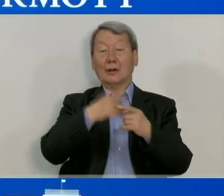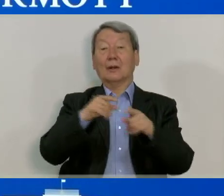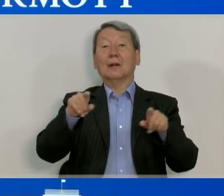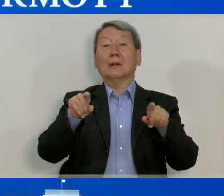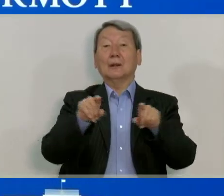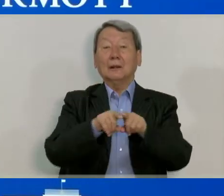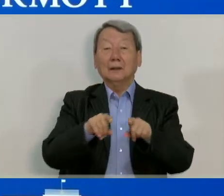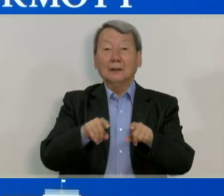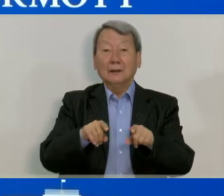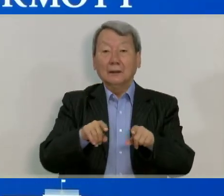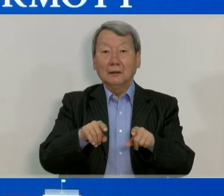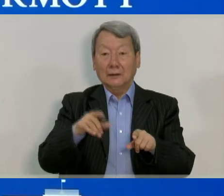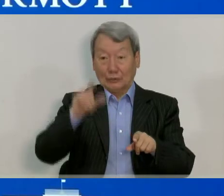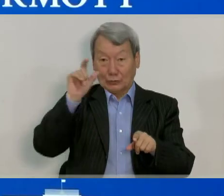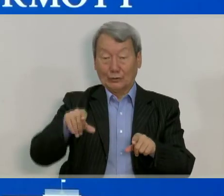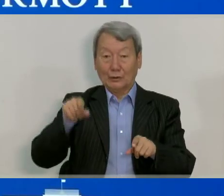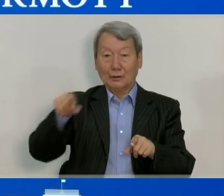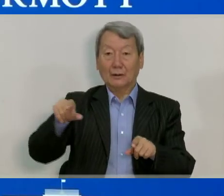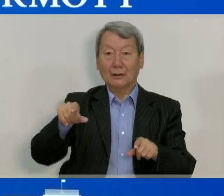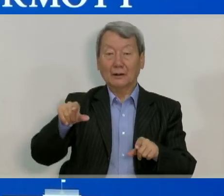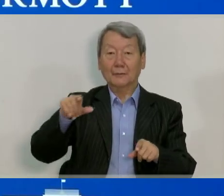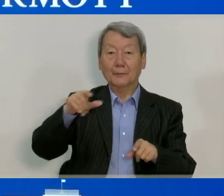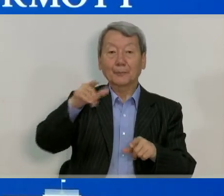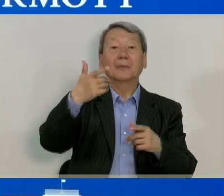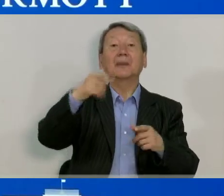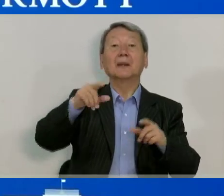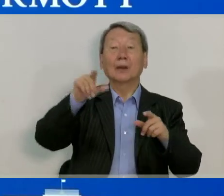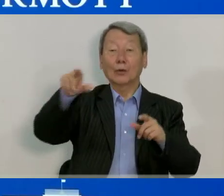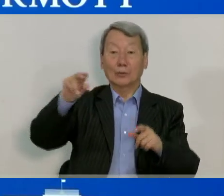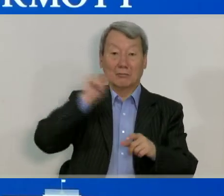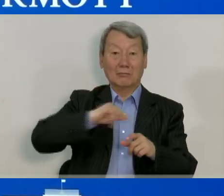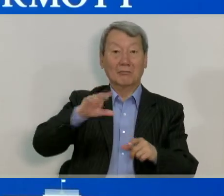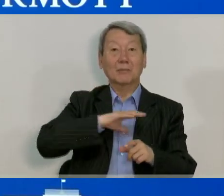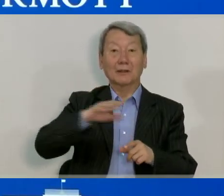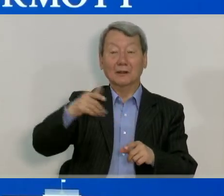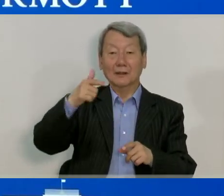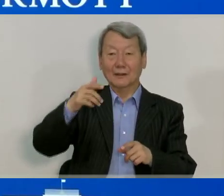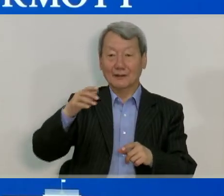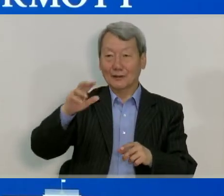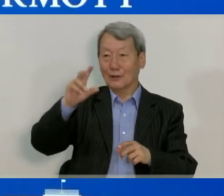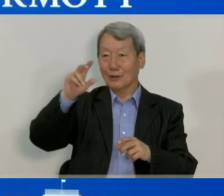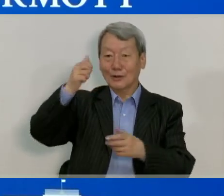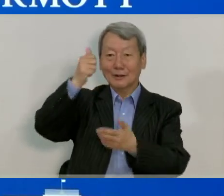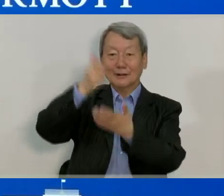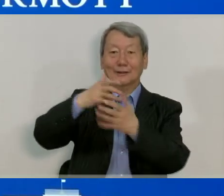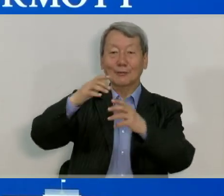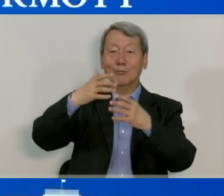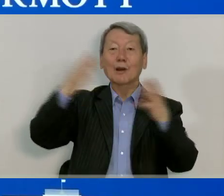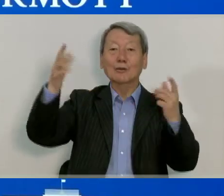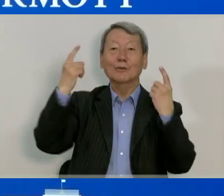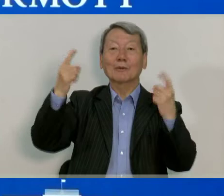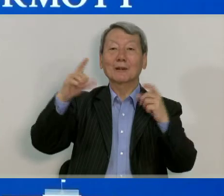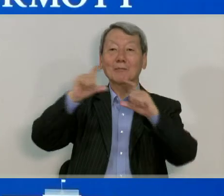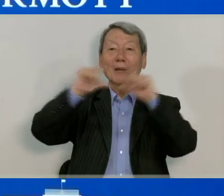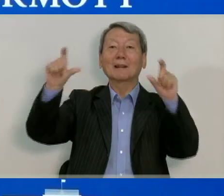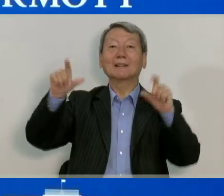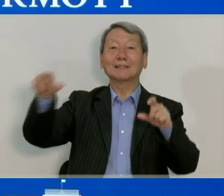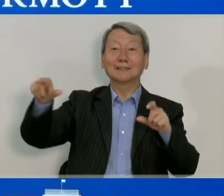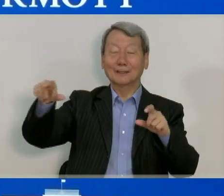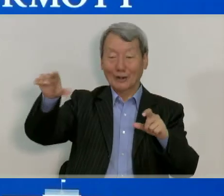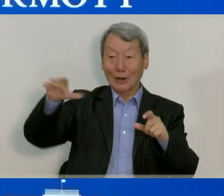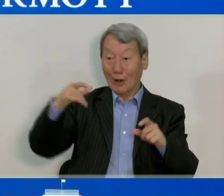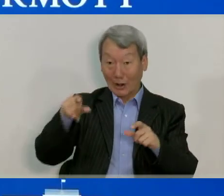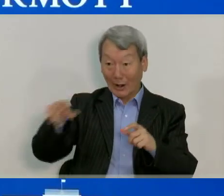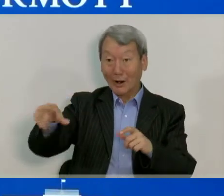учурда ал гипермаркетте иштеп аткан, ошол жерде кызмат өтүп аткан баардык